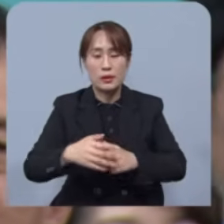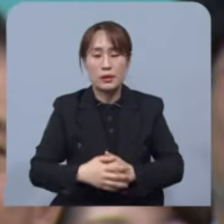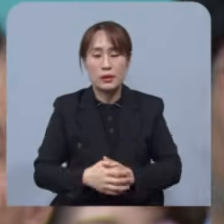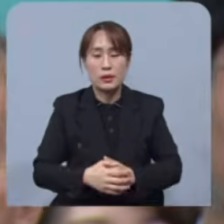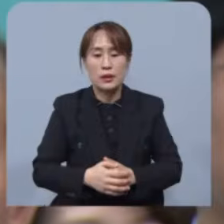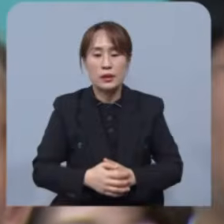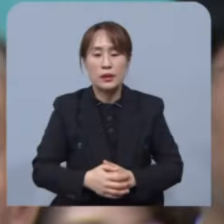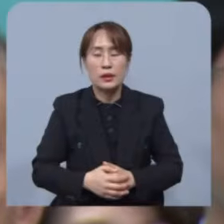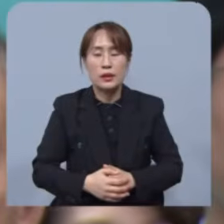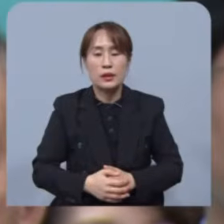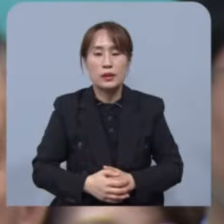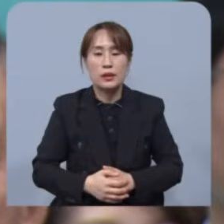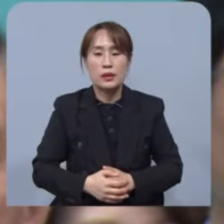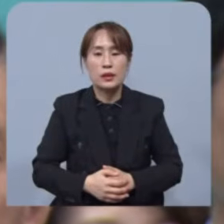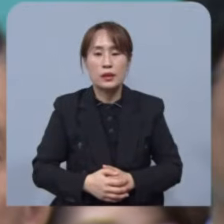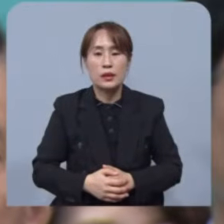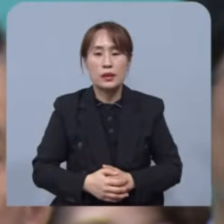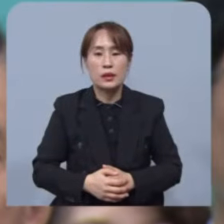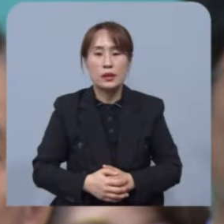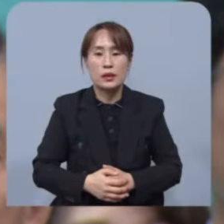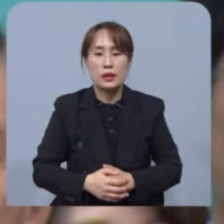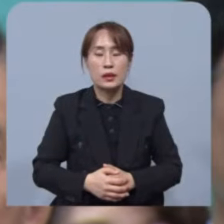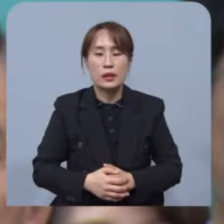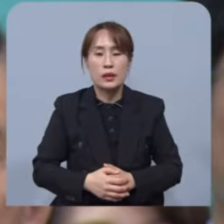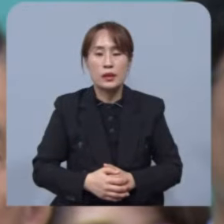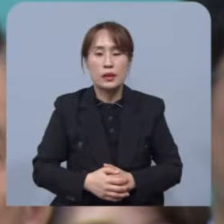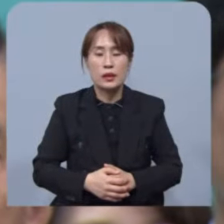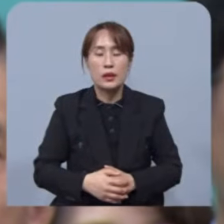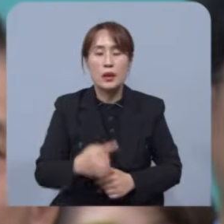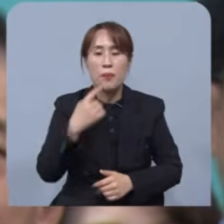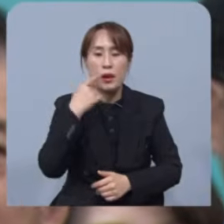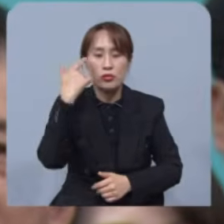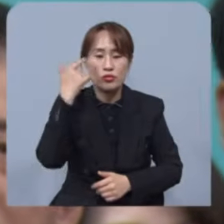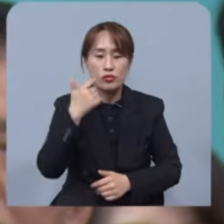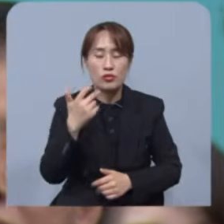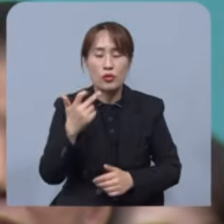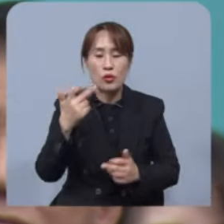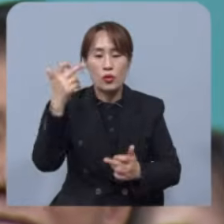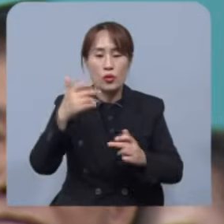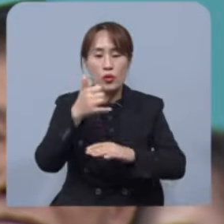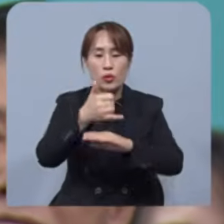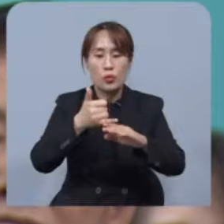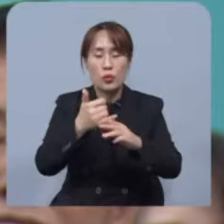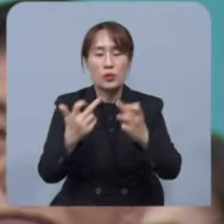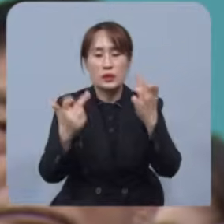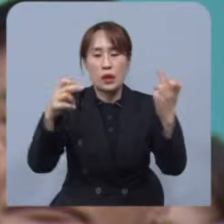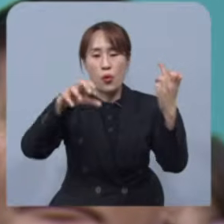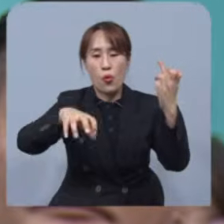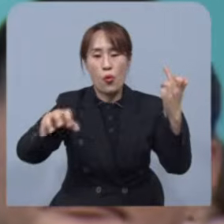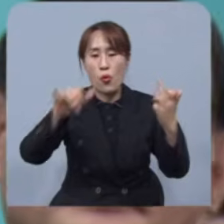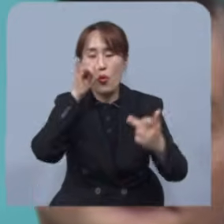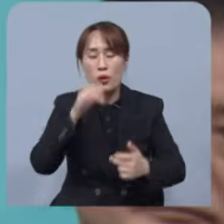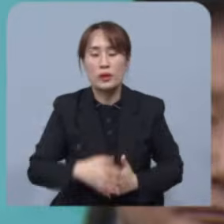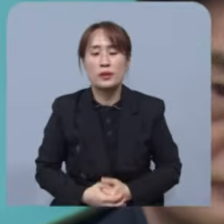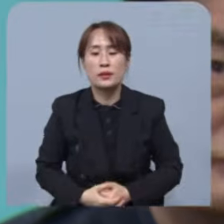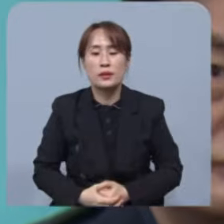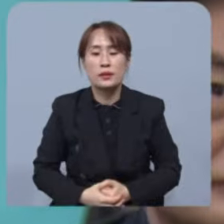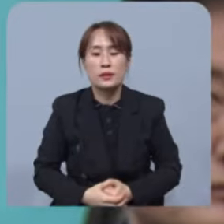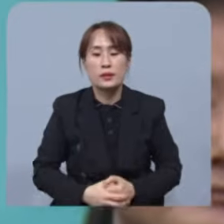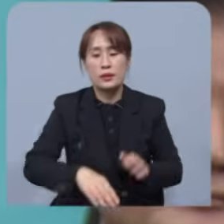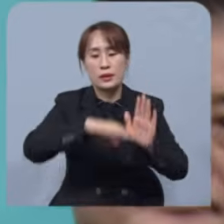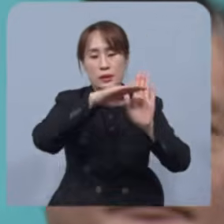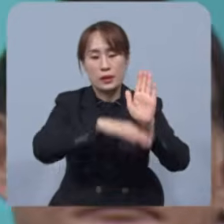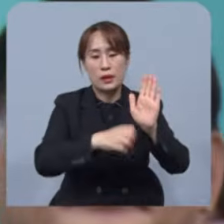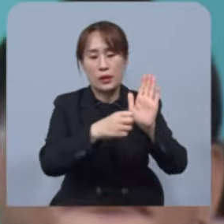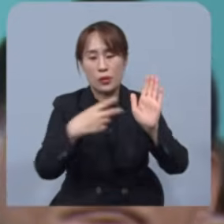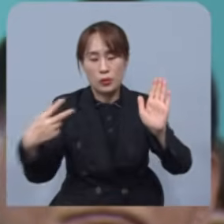지역과 함께 동부 라인 그 백두대간을 축으로 해서 올라가는 농산촌 지역이 있습니다. 여기는 남쪽에는